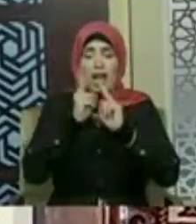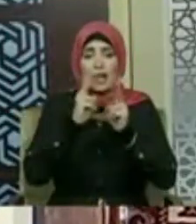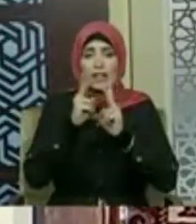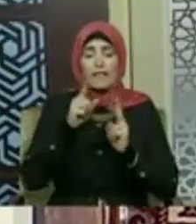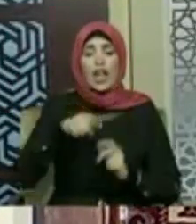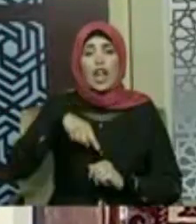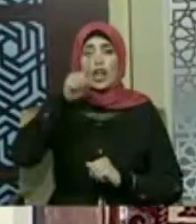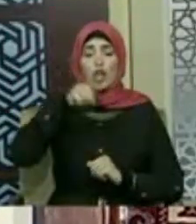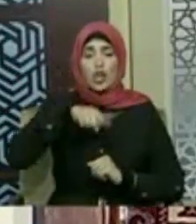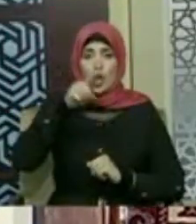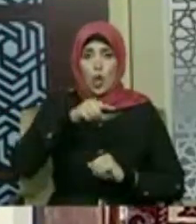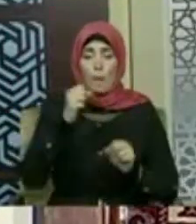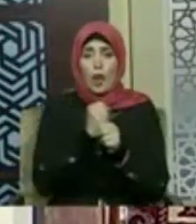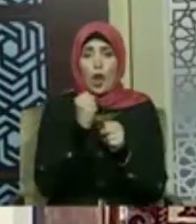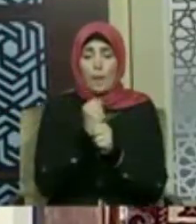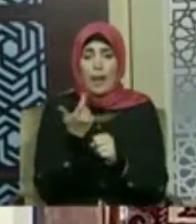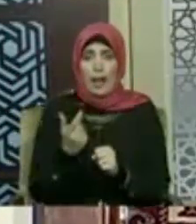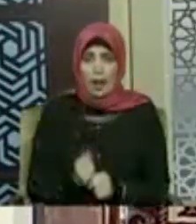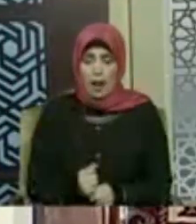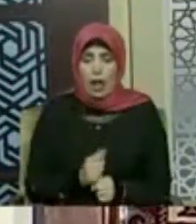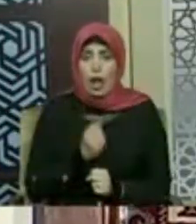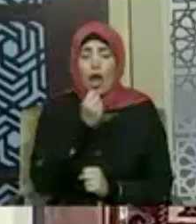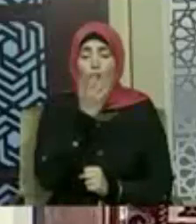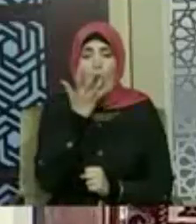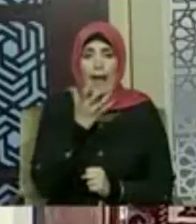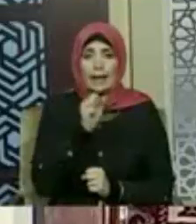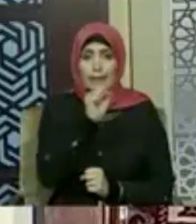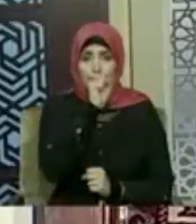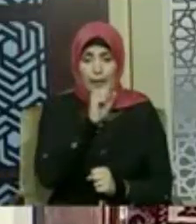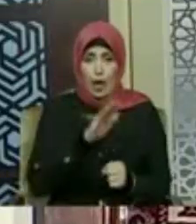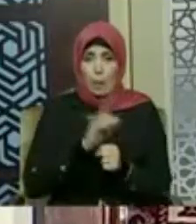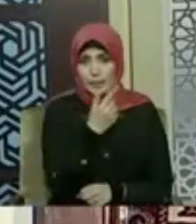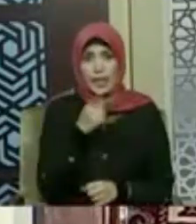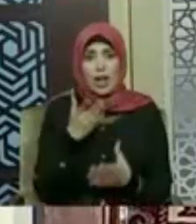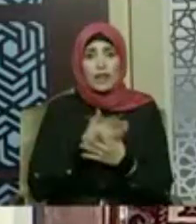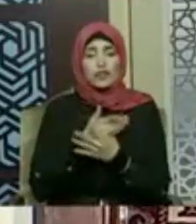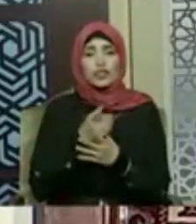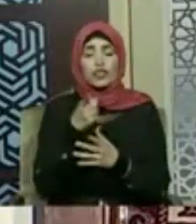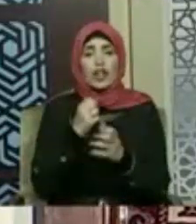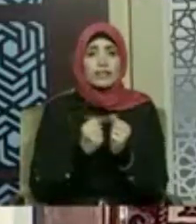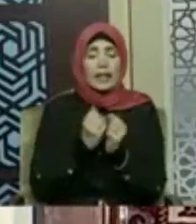العمال كرمزية لتشجيع العمل،